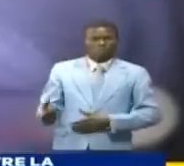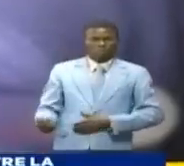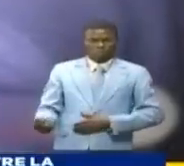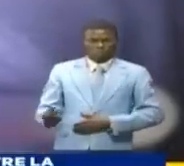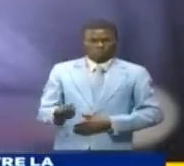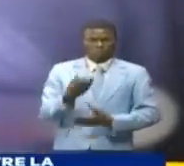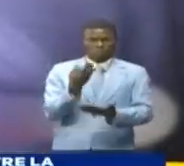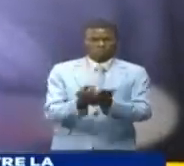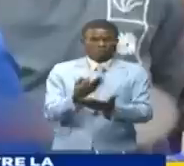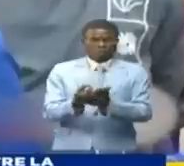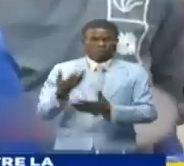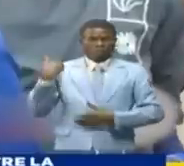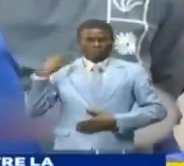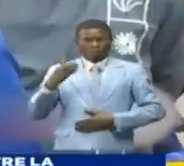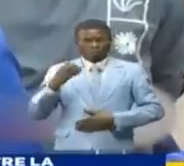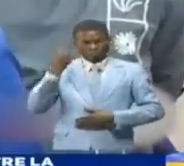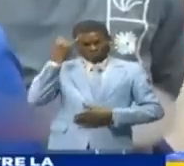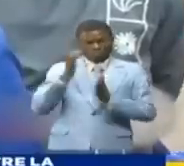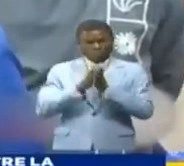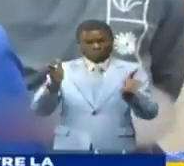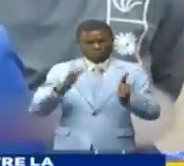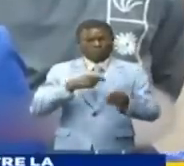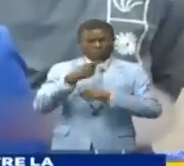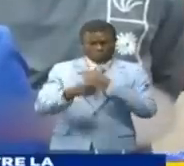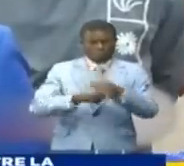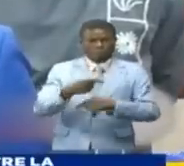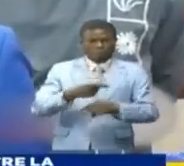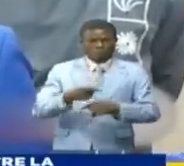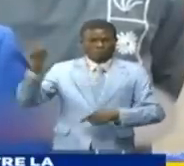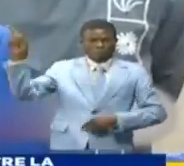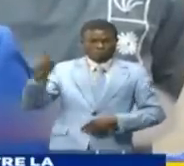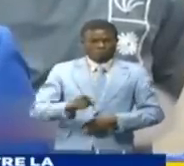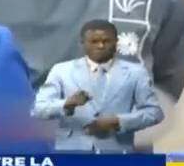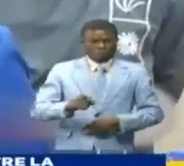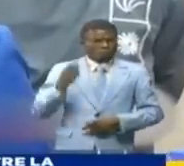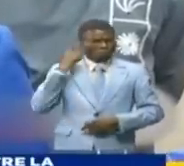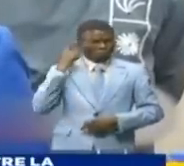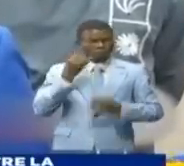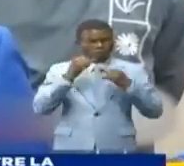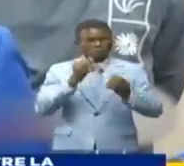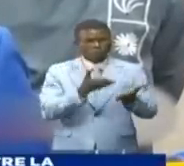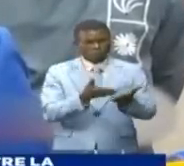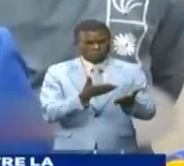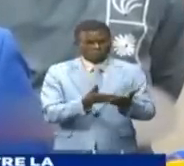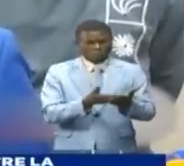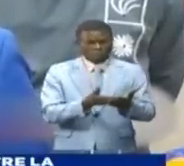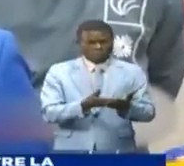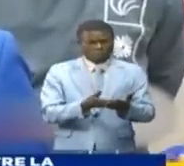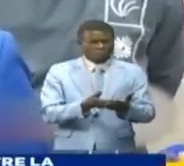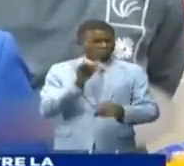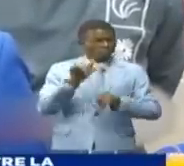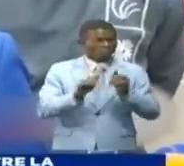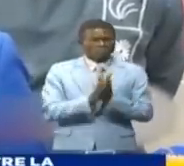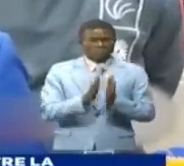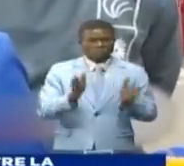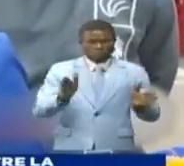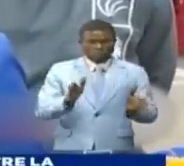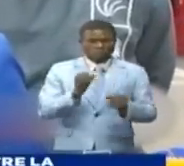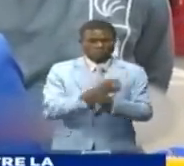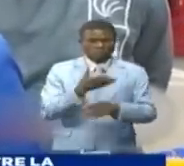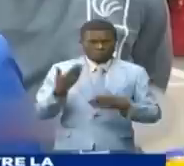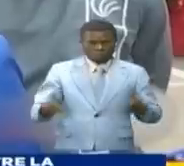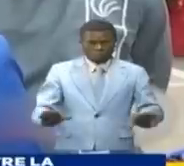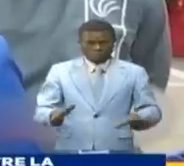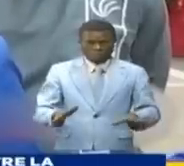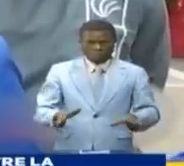les finances publiques, de manière générale, vont commencer à venir puiser l'information. Et quand ce secrétariat sera mis en